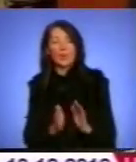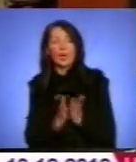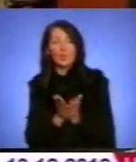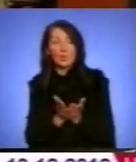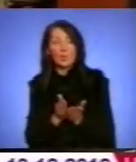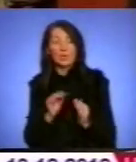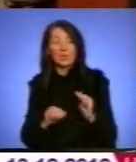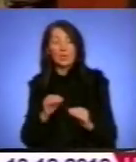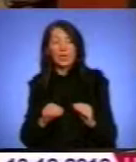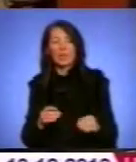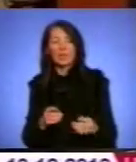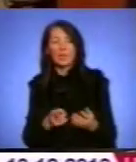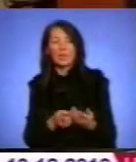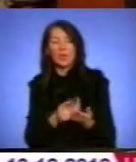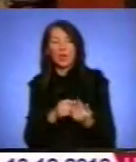із декількох розділів. Це